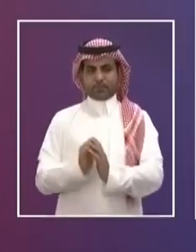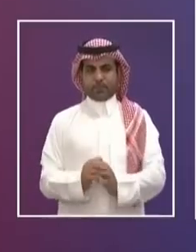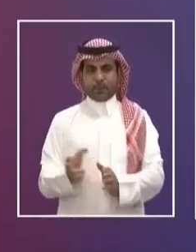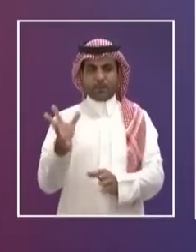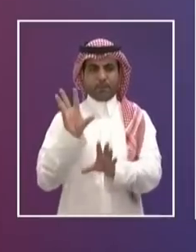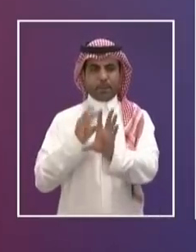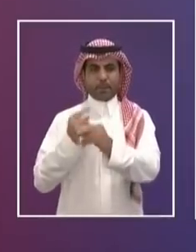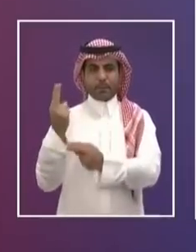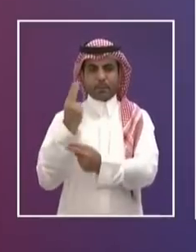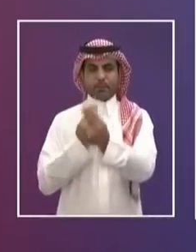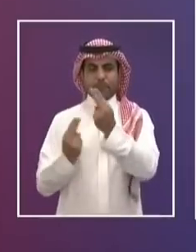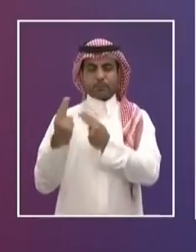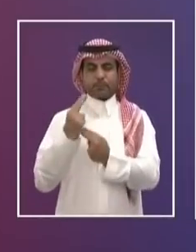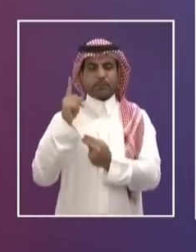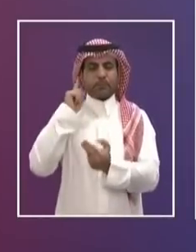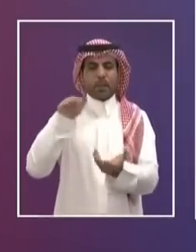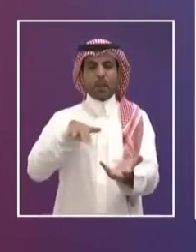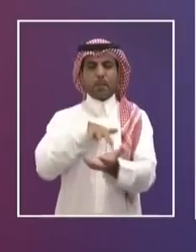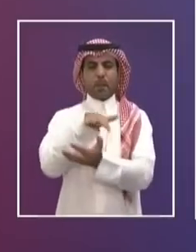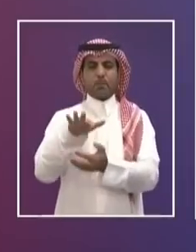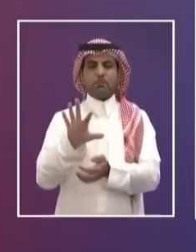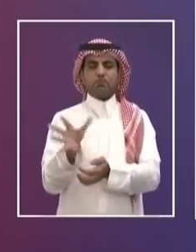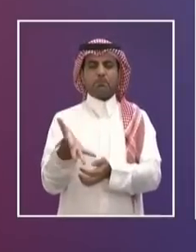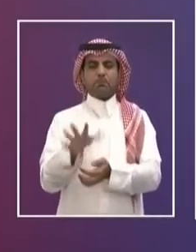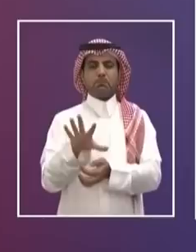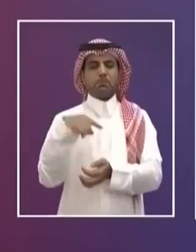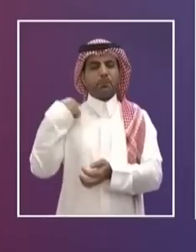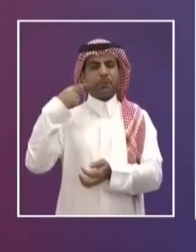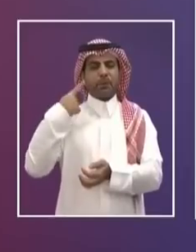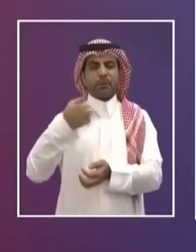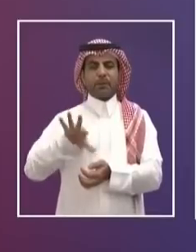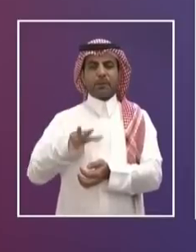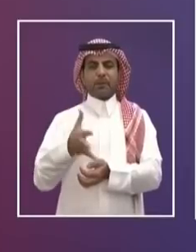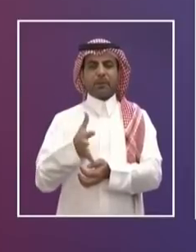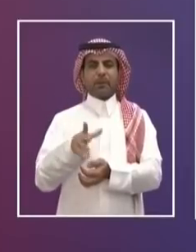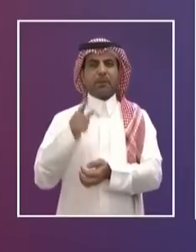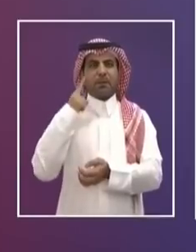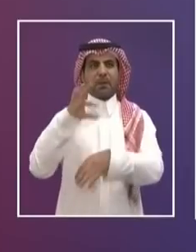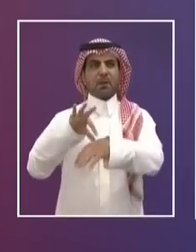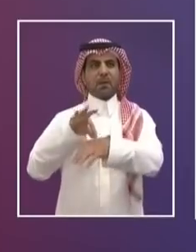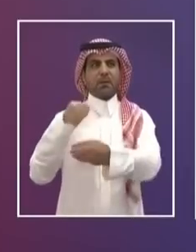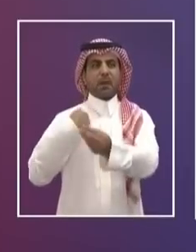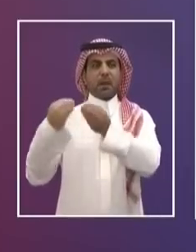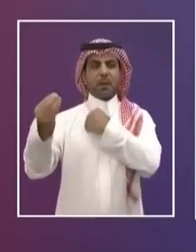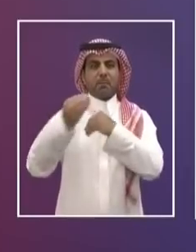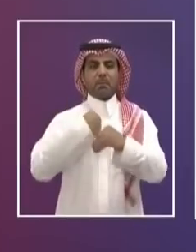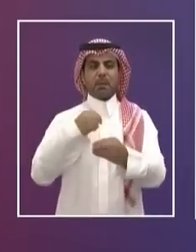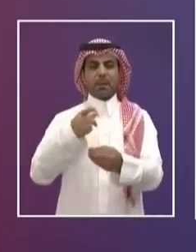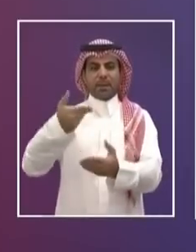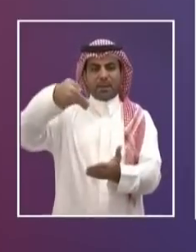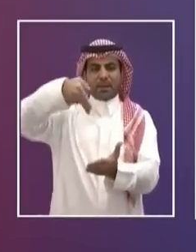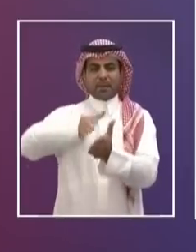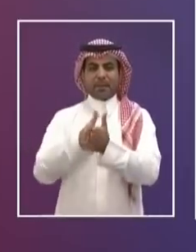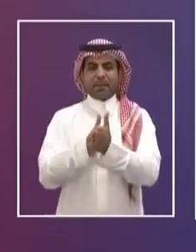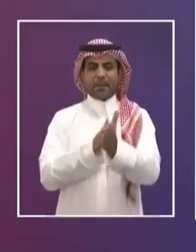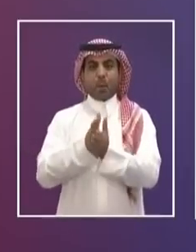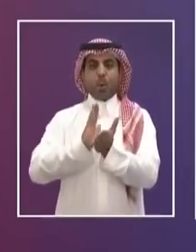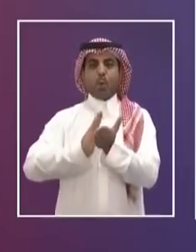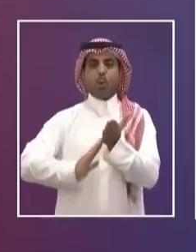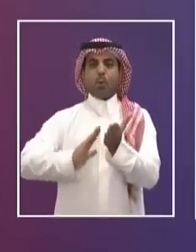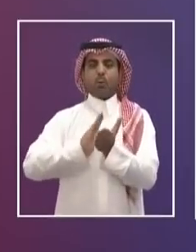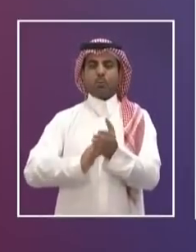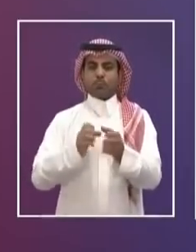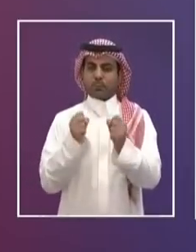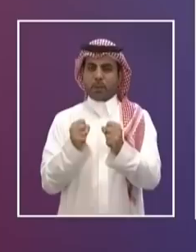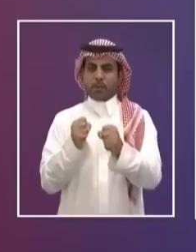البعض يتداول معلومة تتعلق بأن الناس يقولون بأن المعقمات خطرة جدا وتسبب